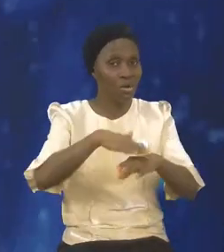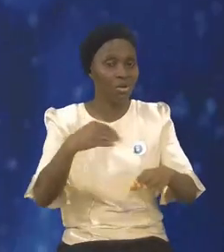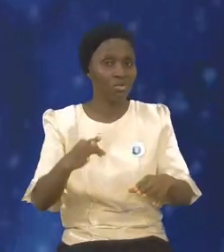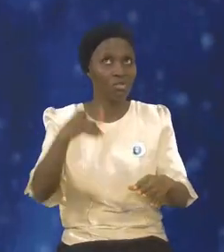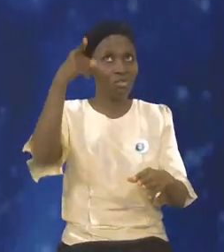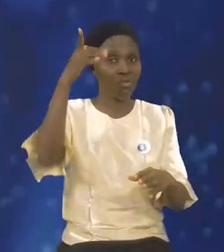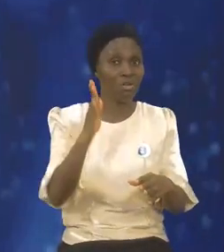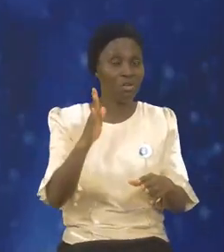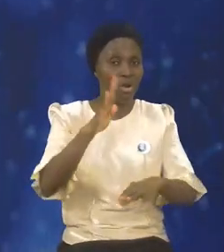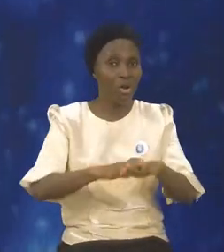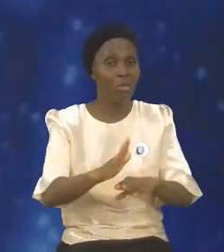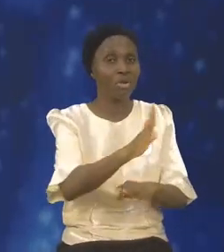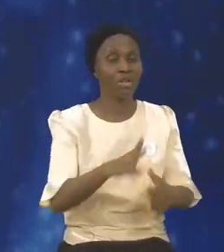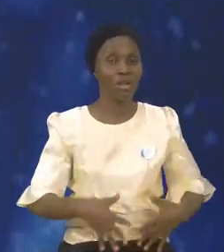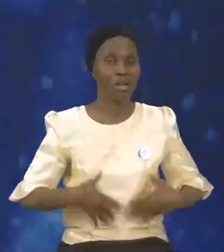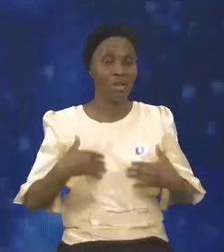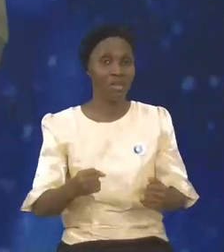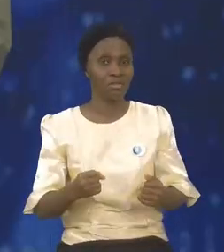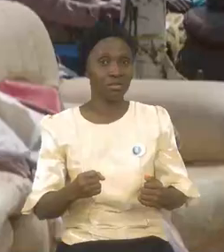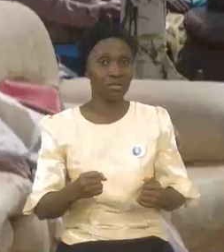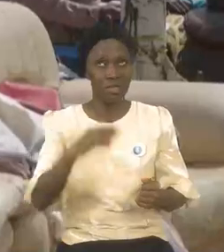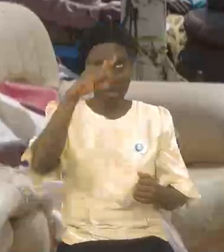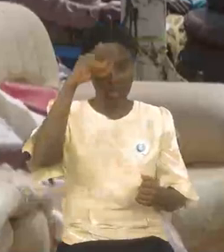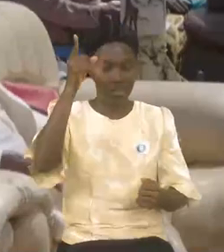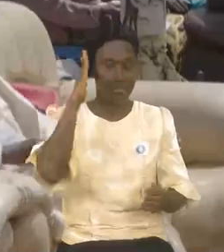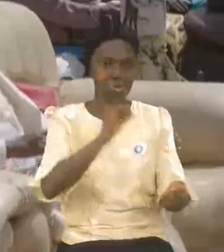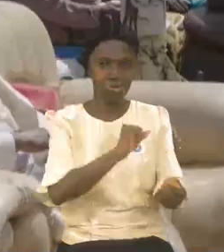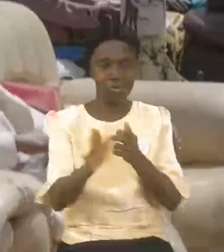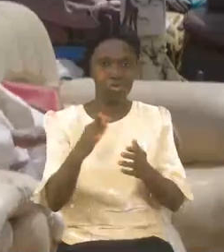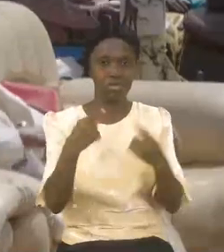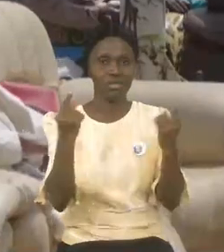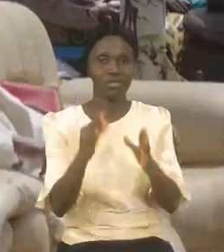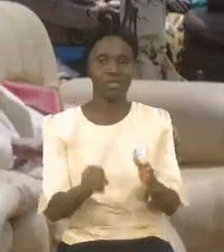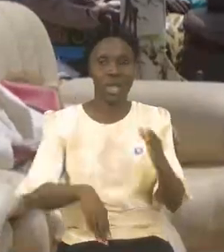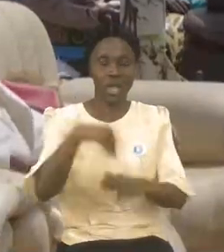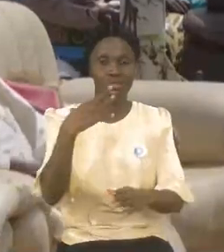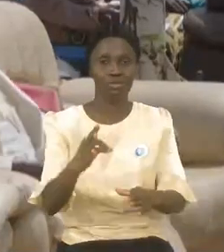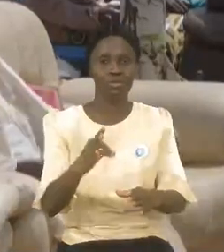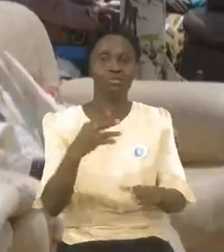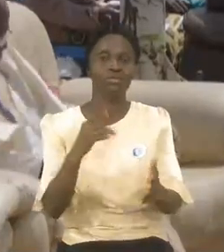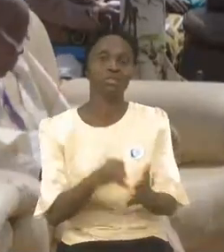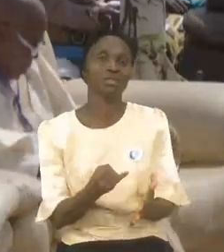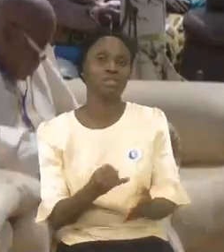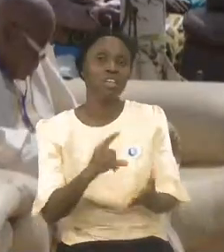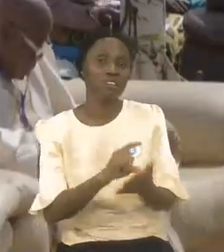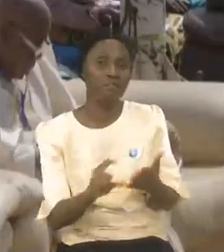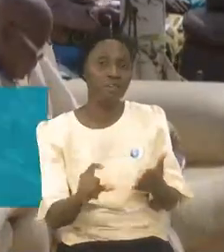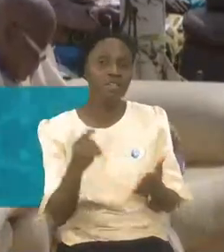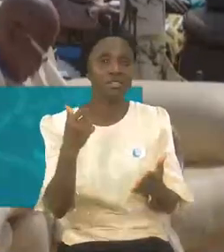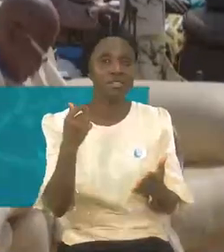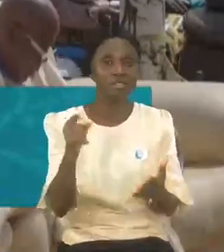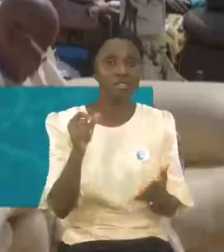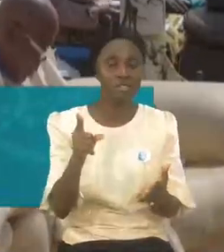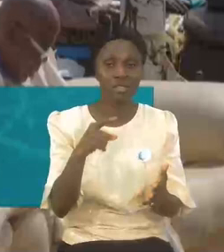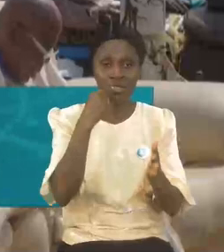et en exterminera les pécheurs. Verset 11 dit, le verset 11,